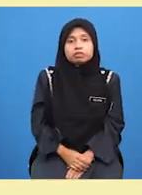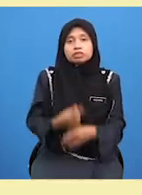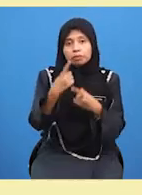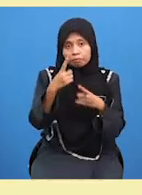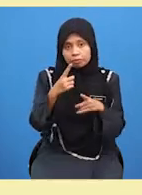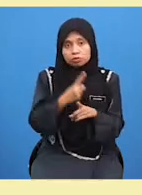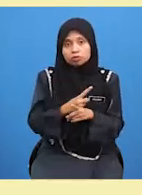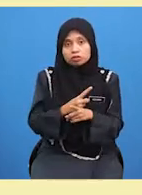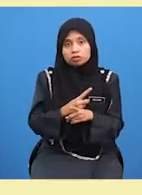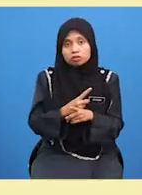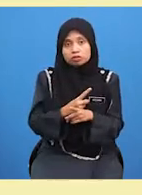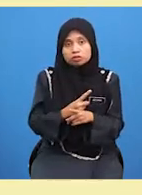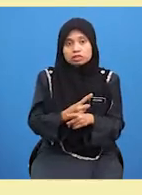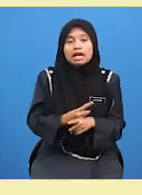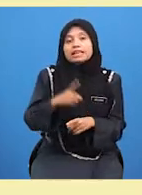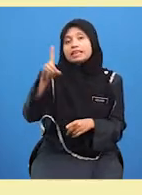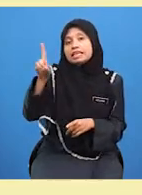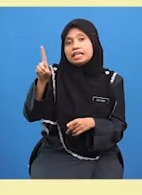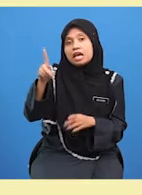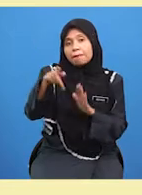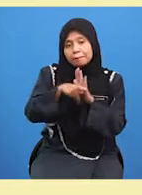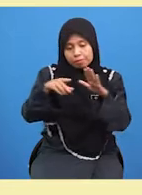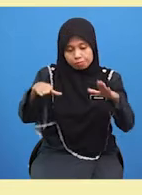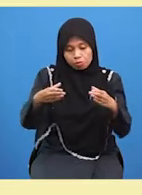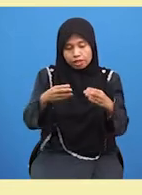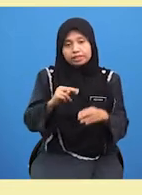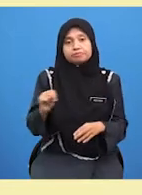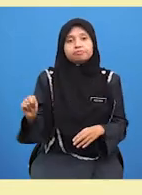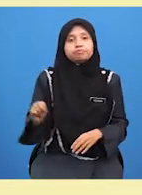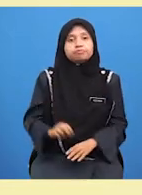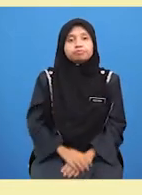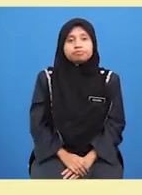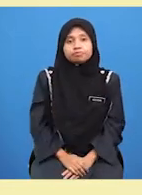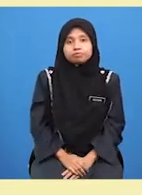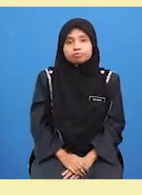Jawapan yang betul adalah D, iaitu pembuatan.